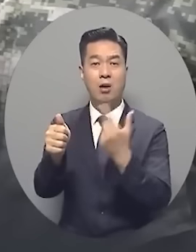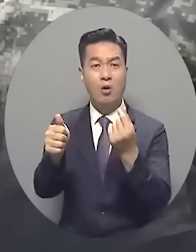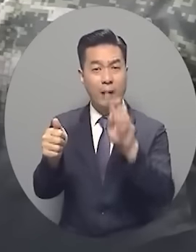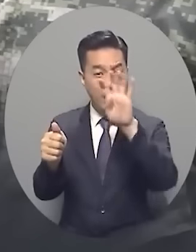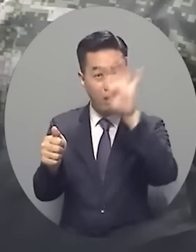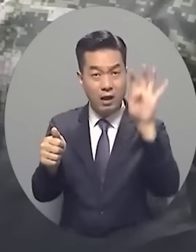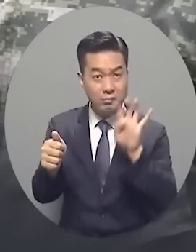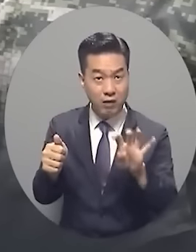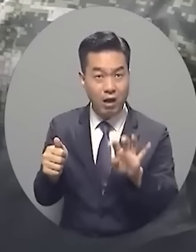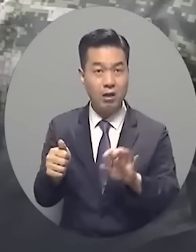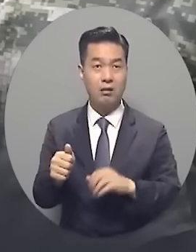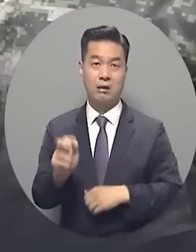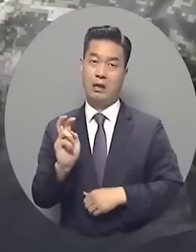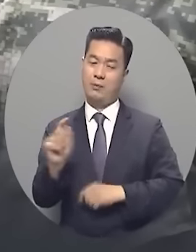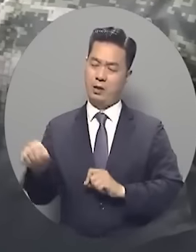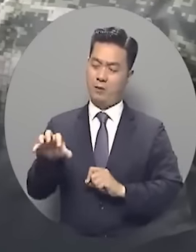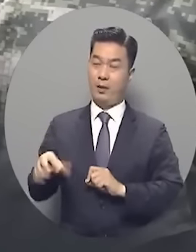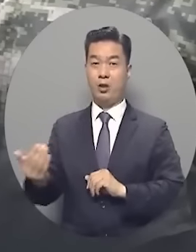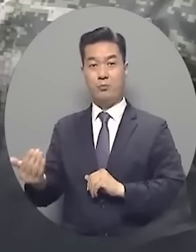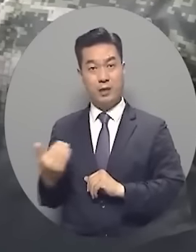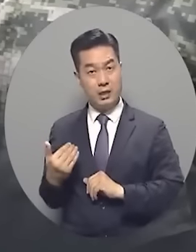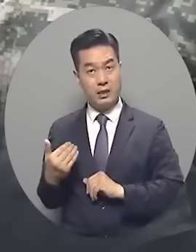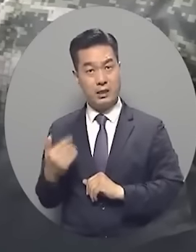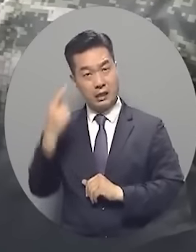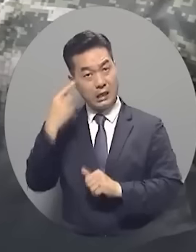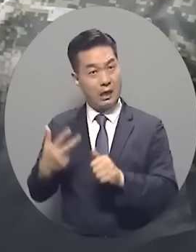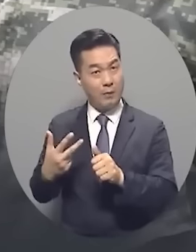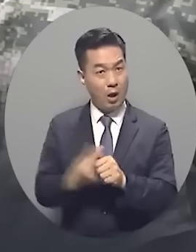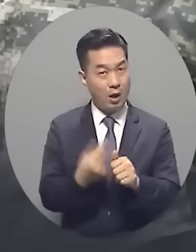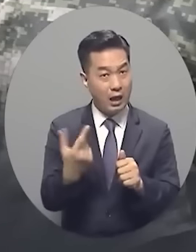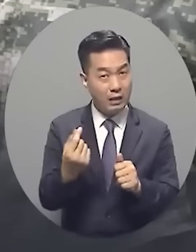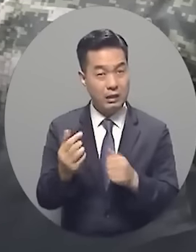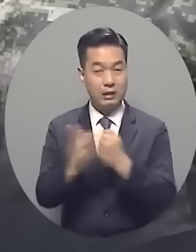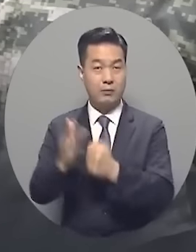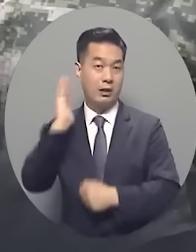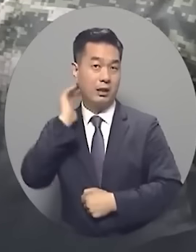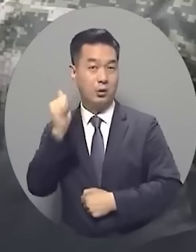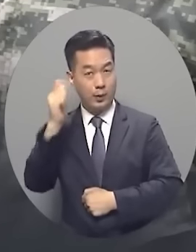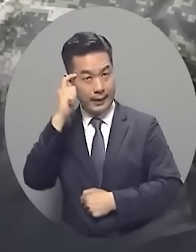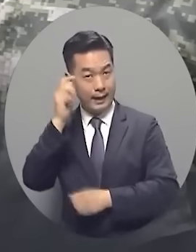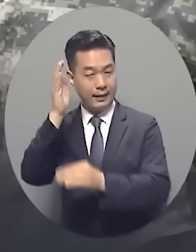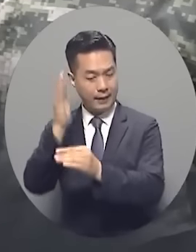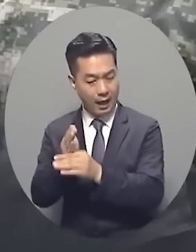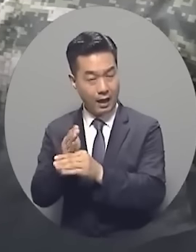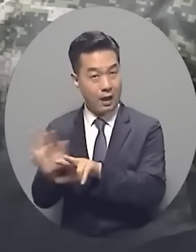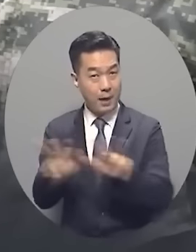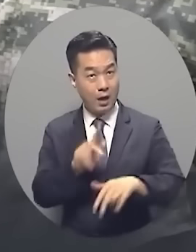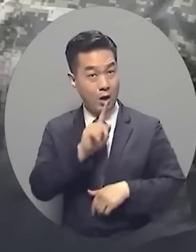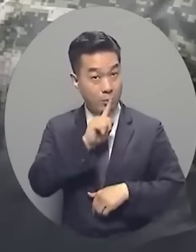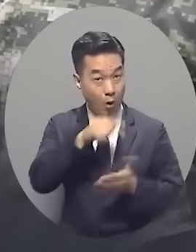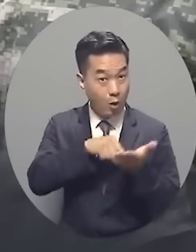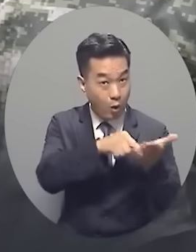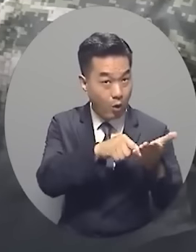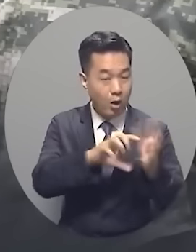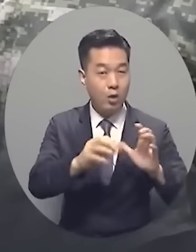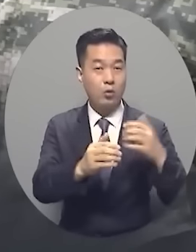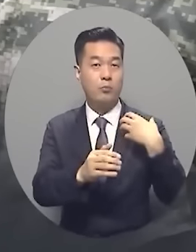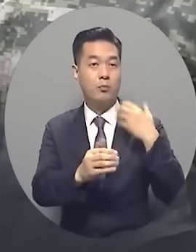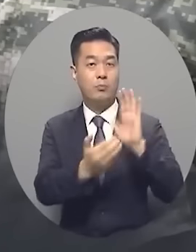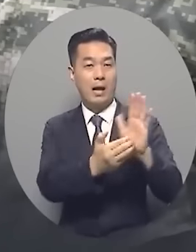사령관은 아무래도 옆에서 사전에 입력을 한 것 같다. 그러니까 대통령이 생각했다가 바로 보고하니까 바로